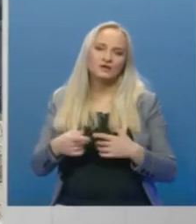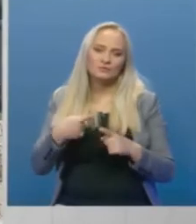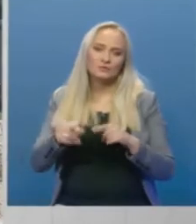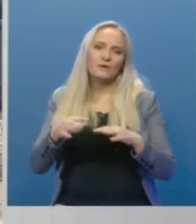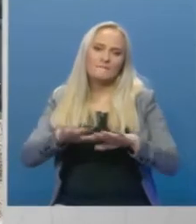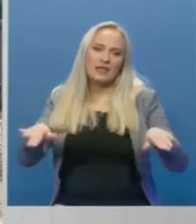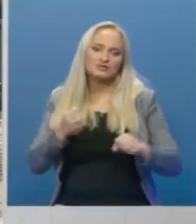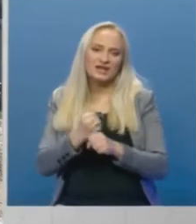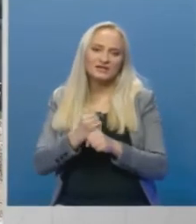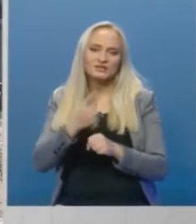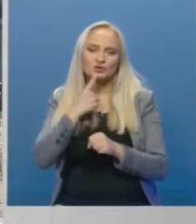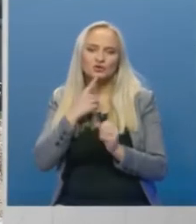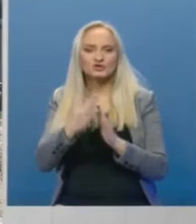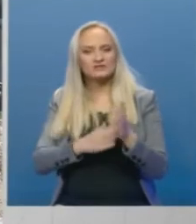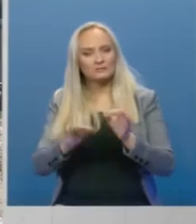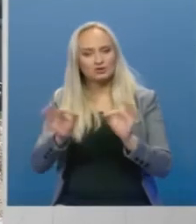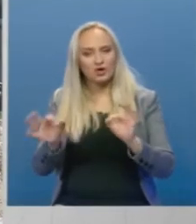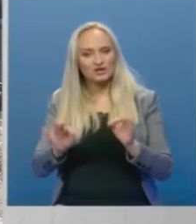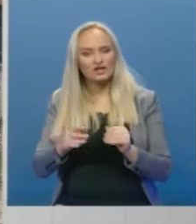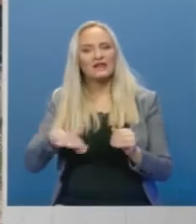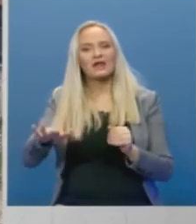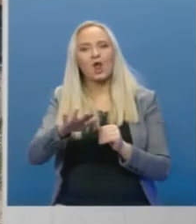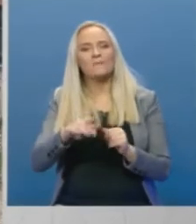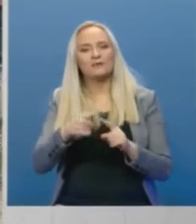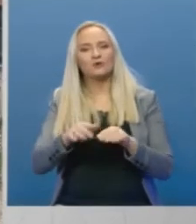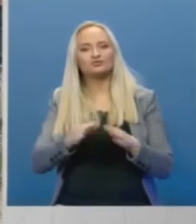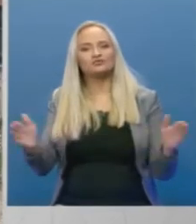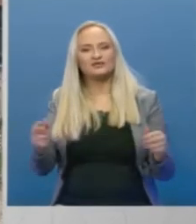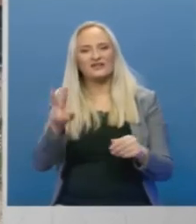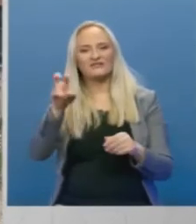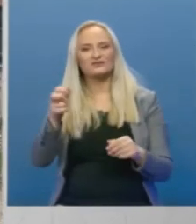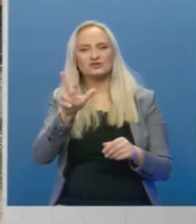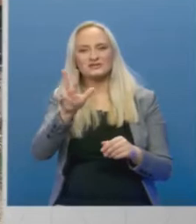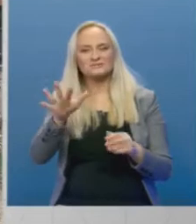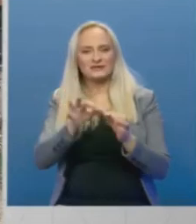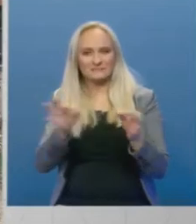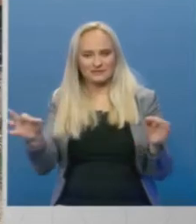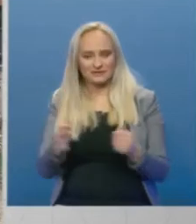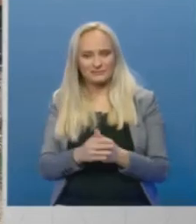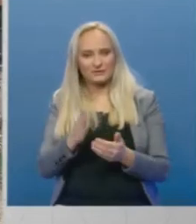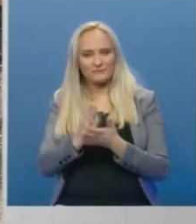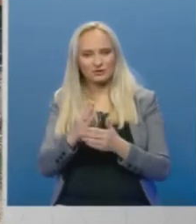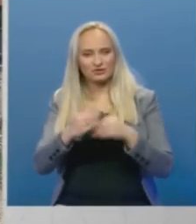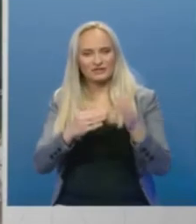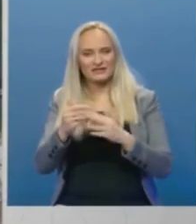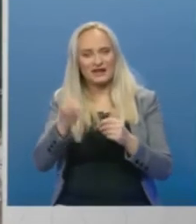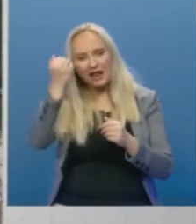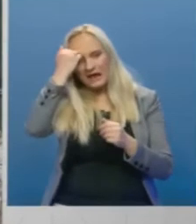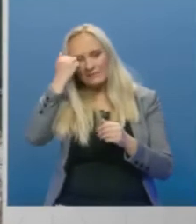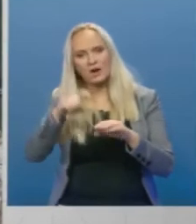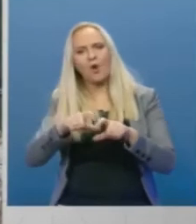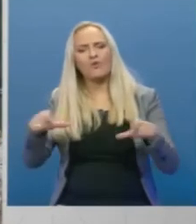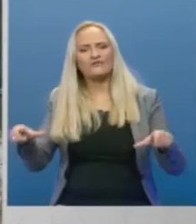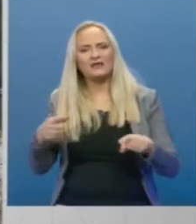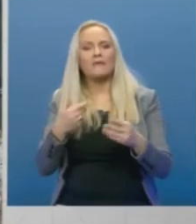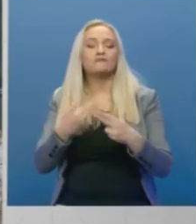su radnici koji su započeli uređenje dijela obale u dužini od 235 metara. Biće izgrađena kamena obala utvrda,